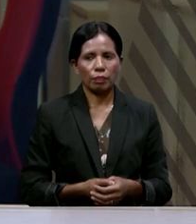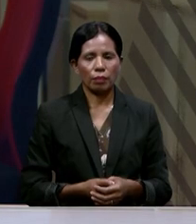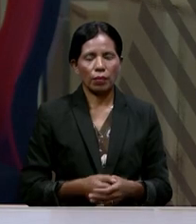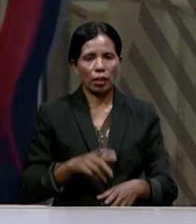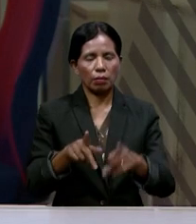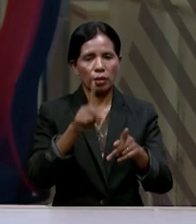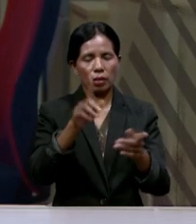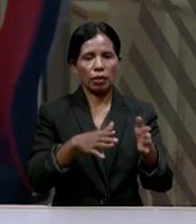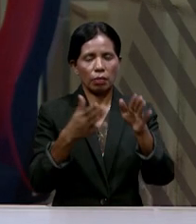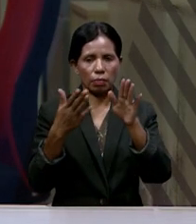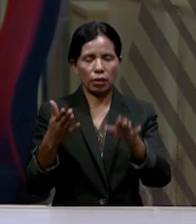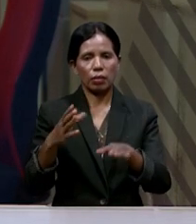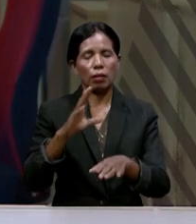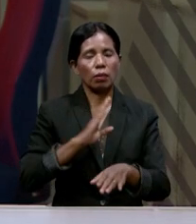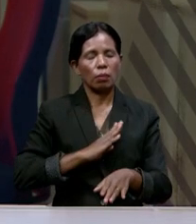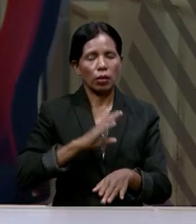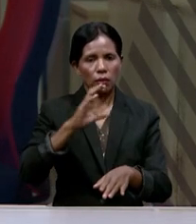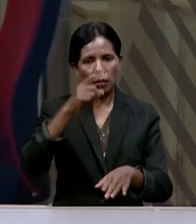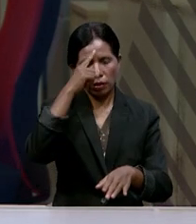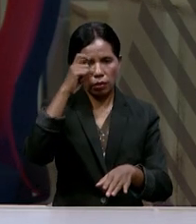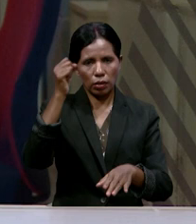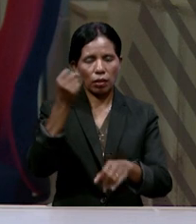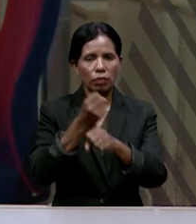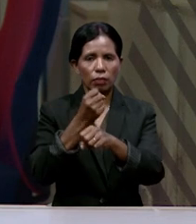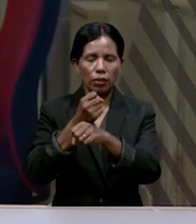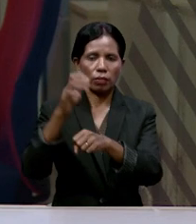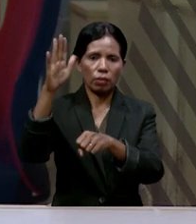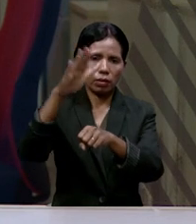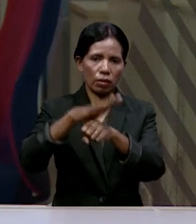Emeida mate ia kai bada bau kau tamba fatu kanehang.